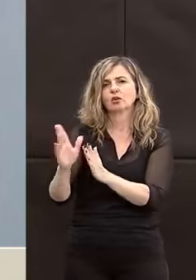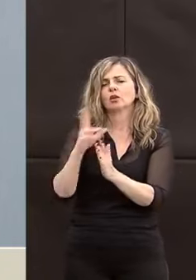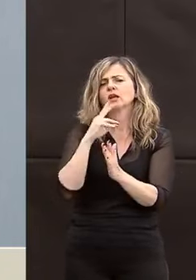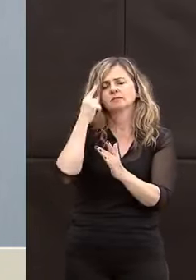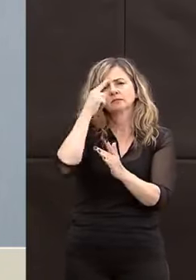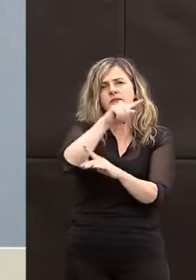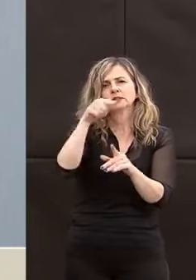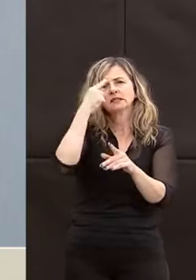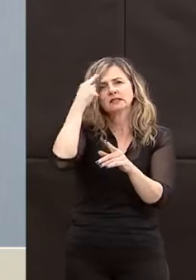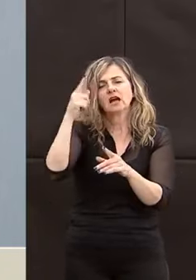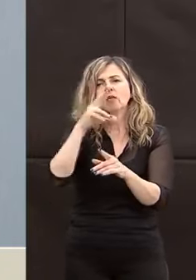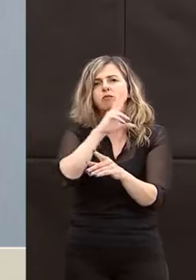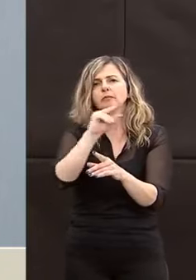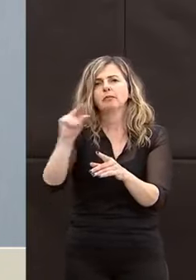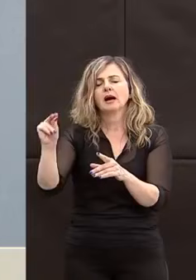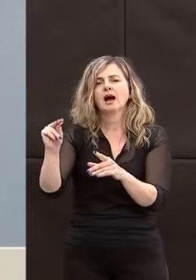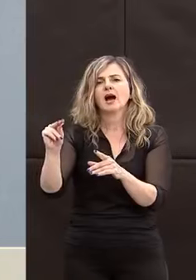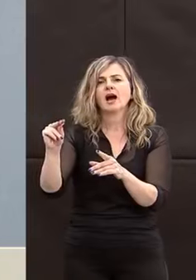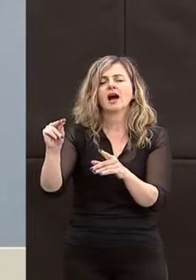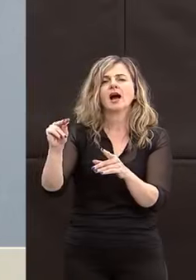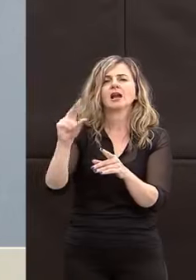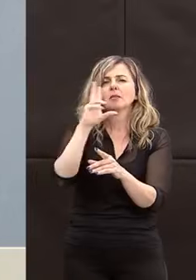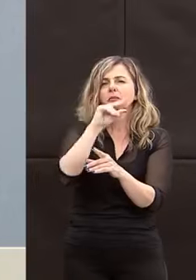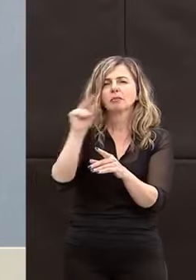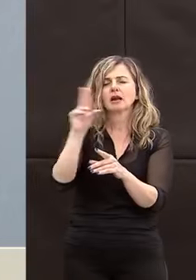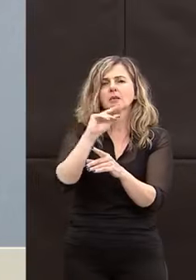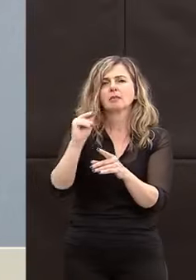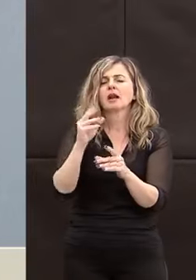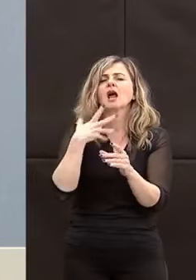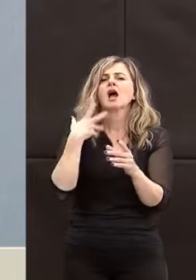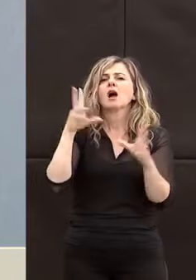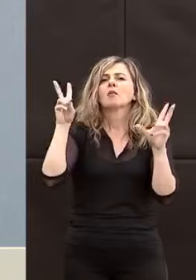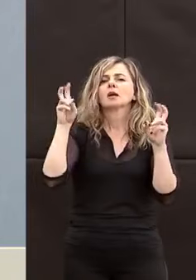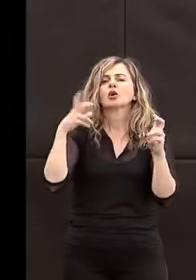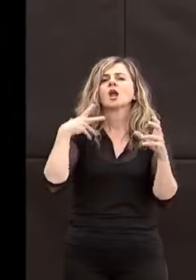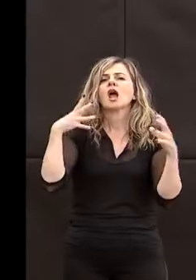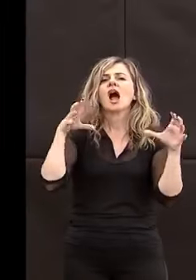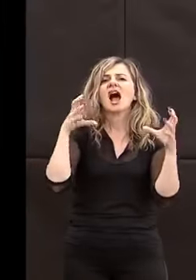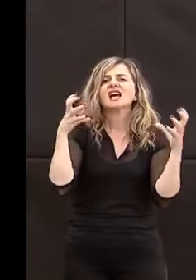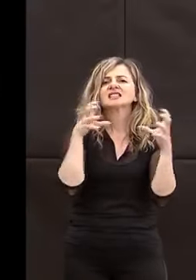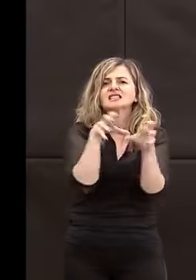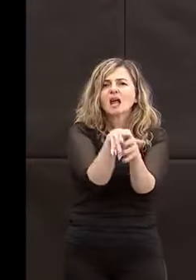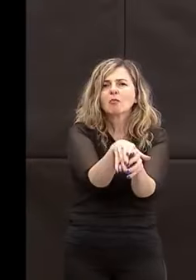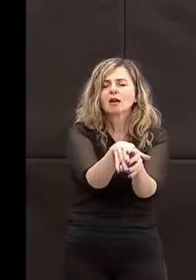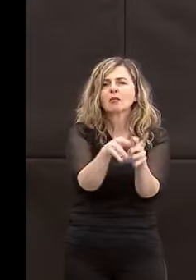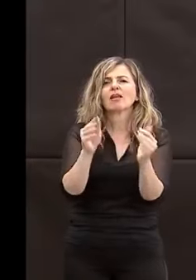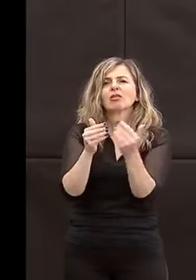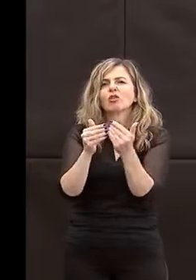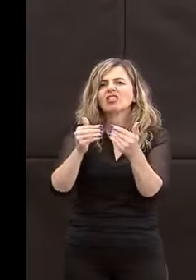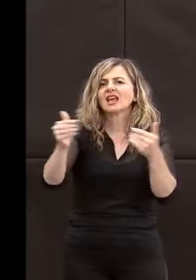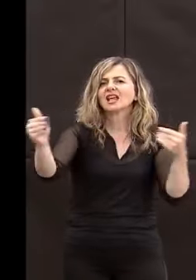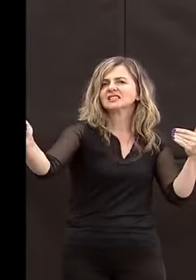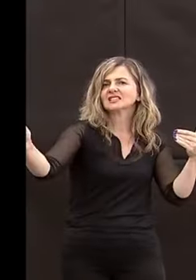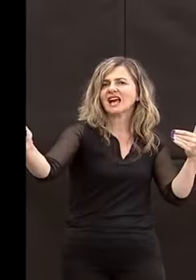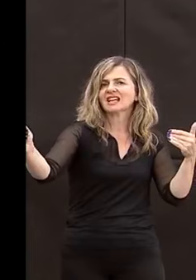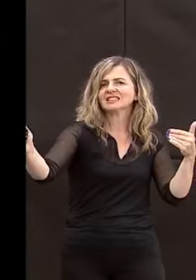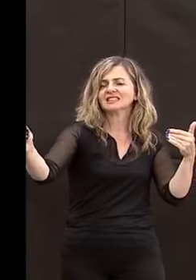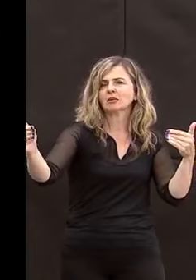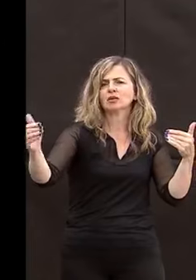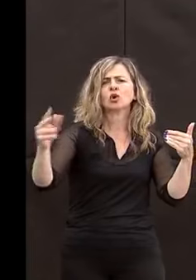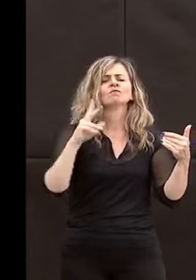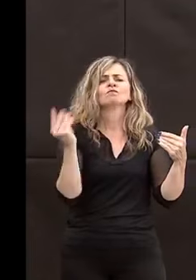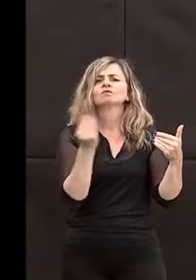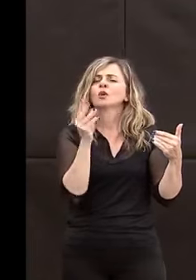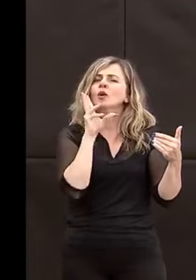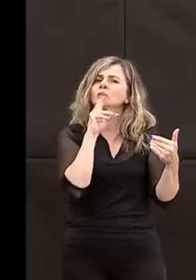parla tanto di parole magiche sono assembramento di stanziamento e quindi quando parliamo di occupazioni